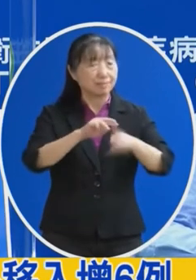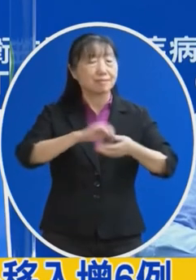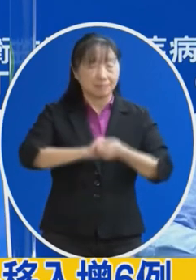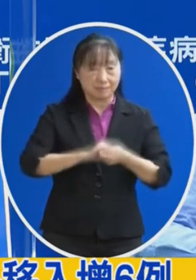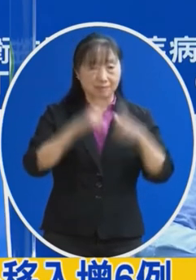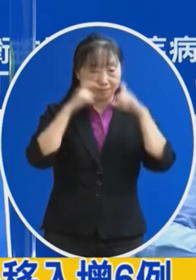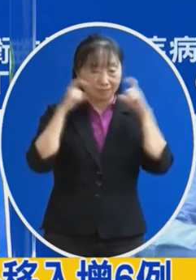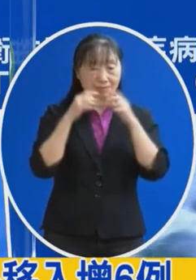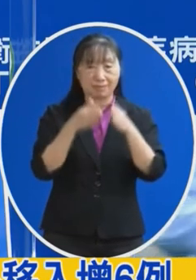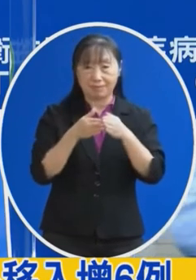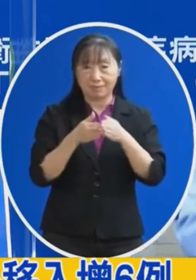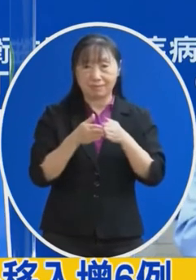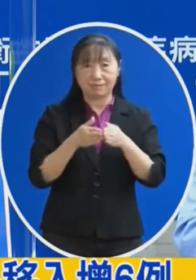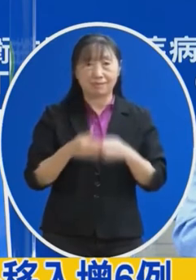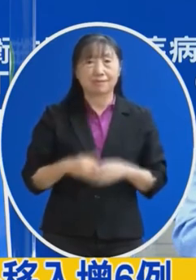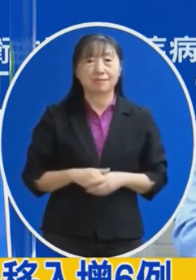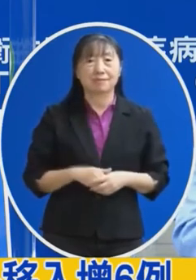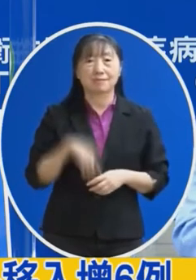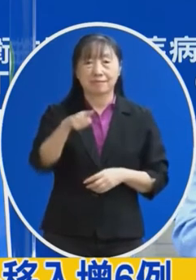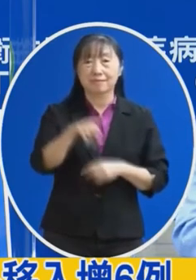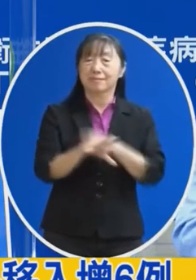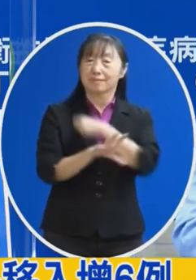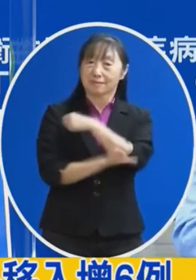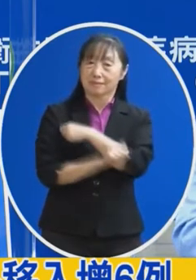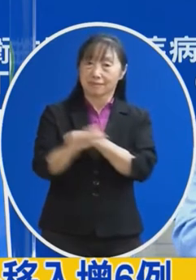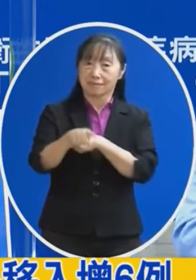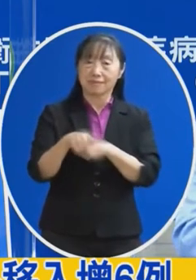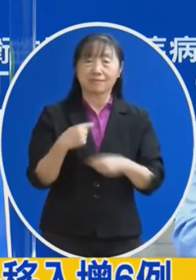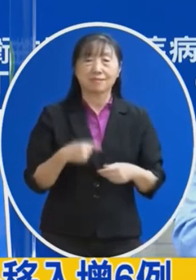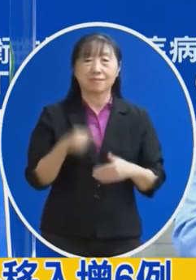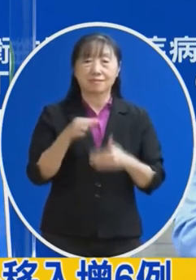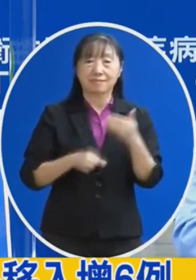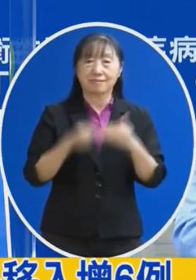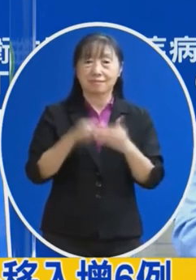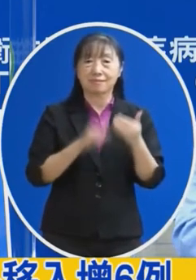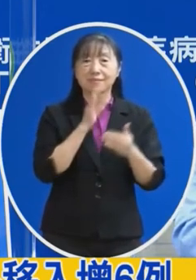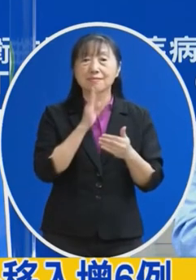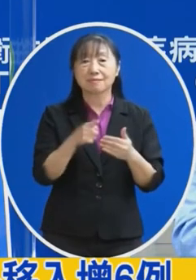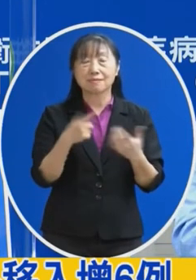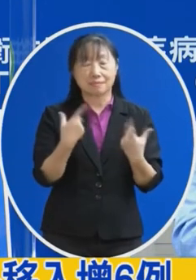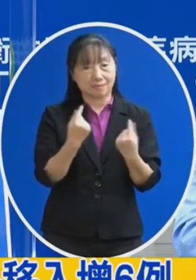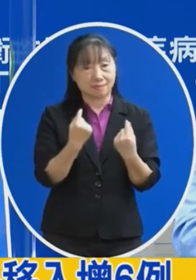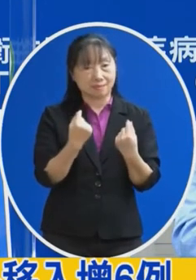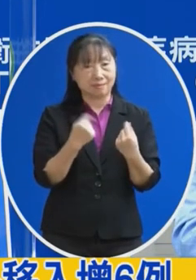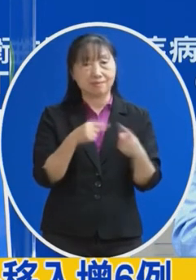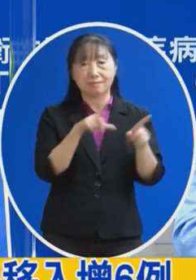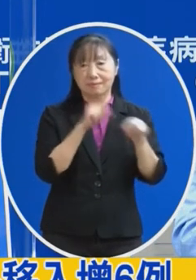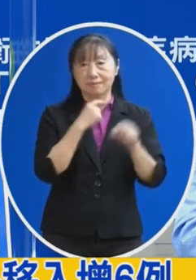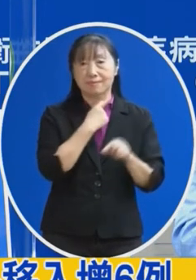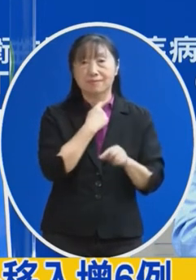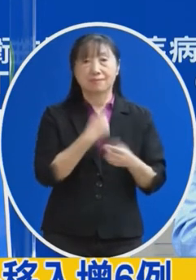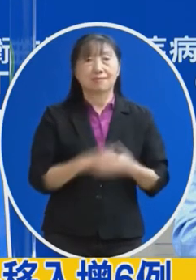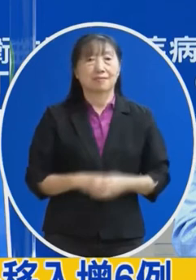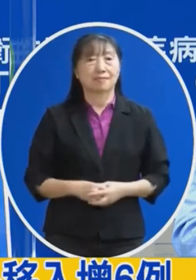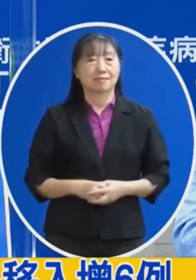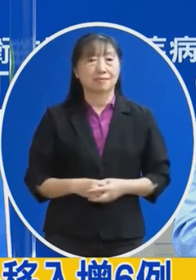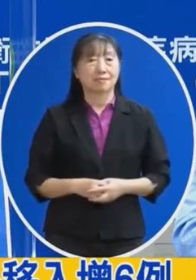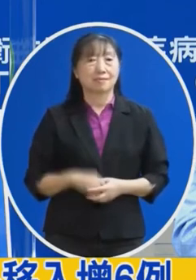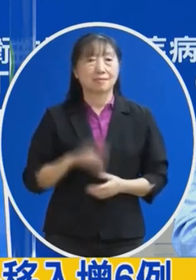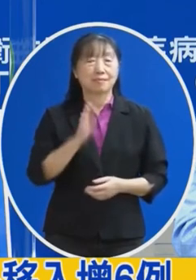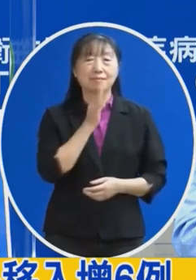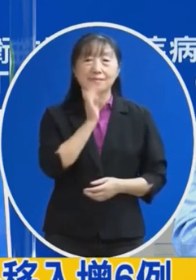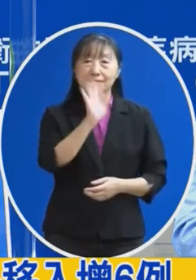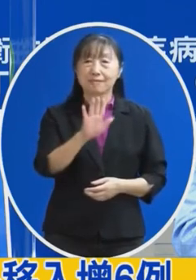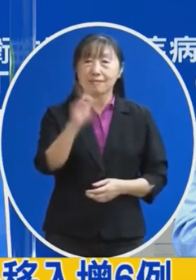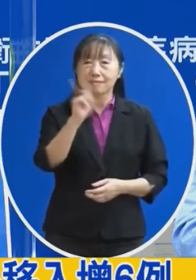罩这样的一个基本的对一个基本的要求是还在的。那可是呢，在有一些